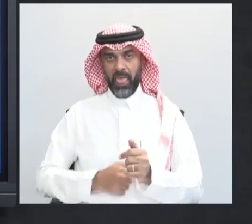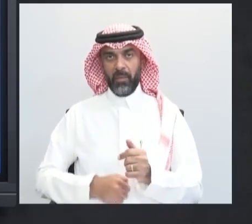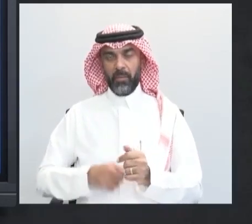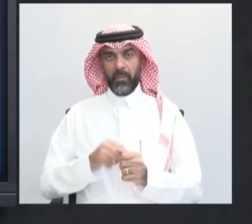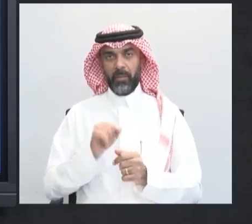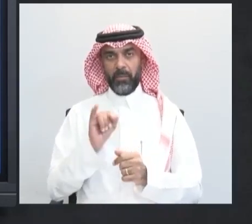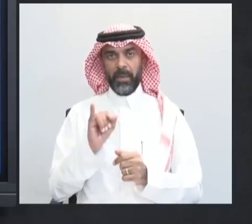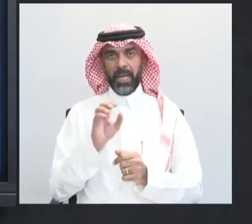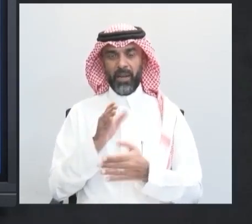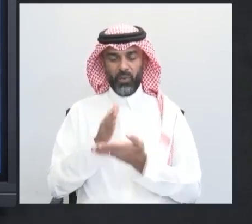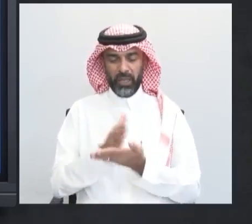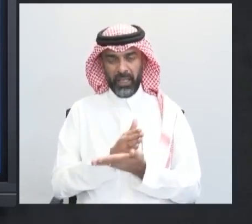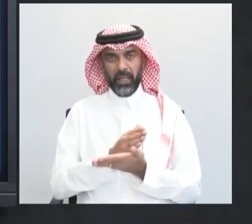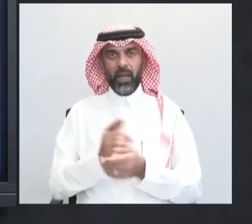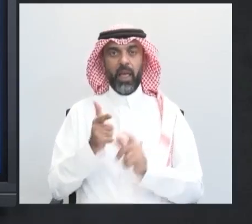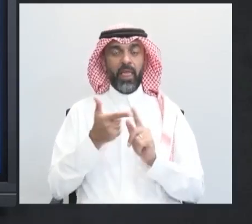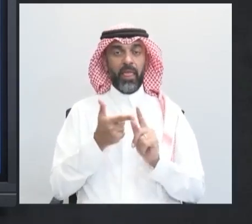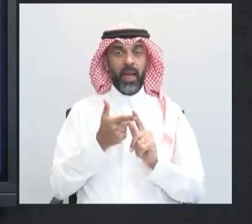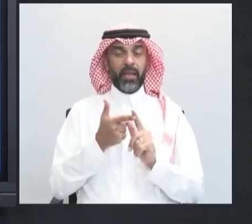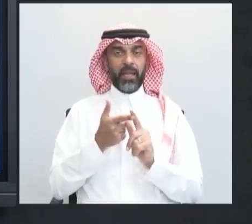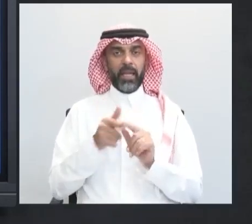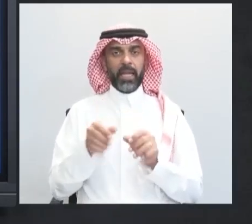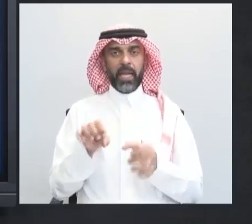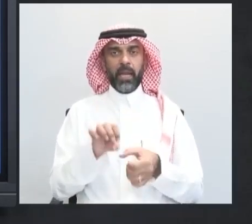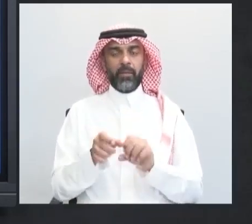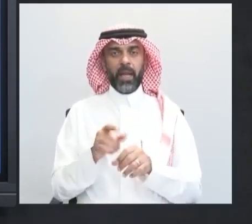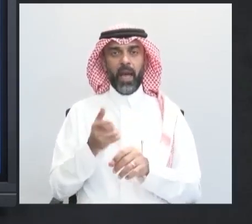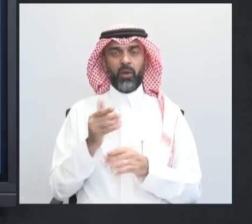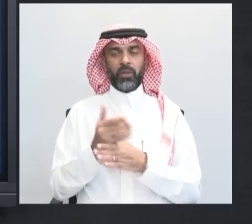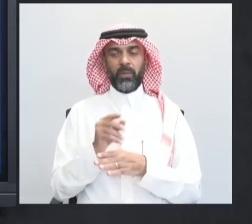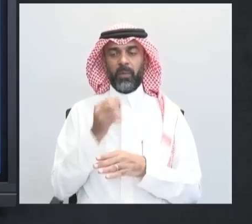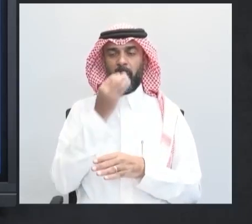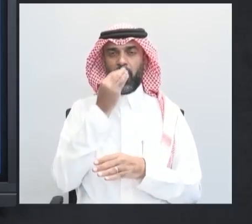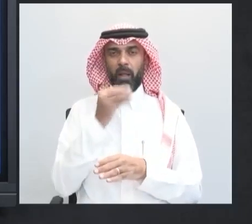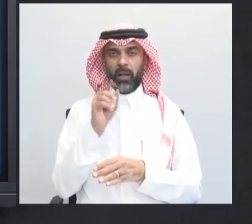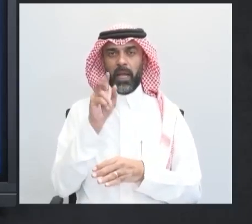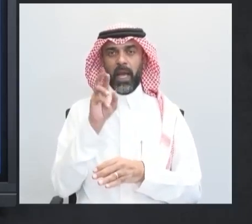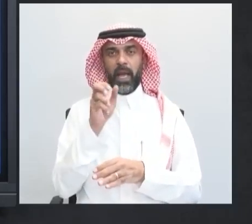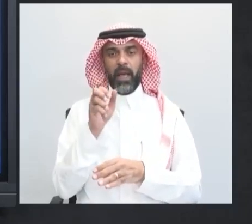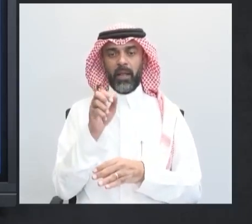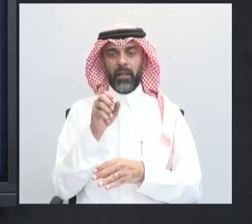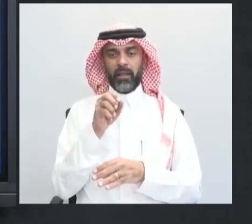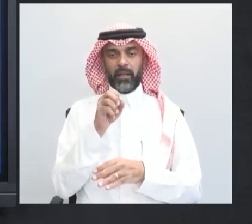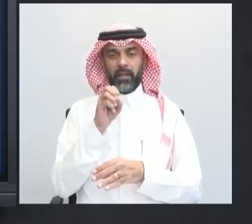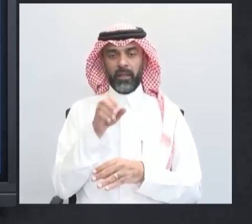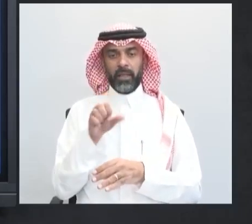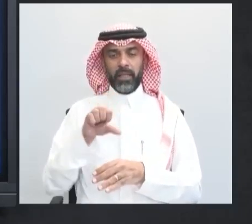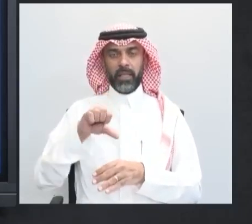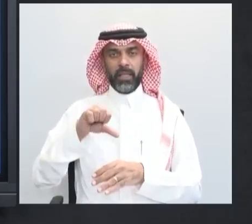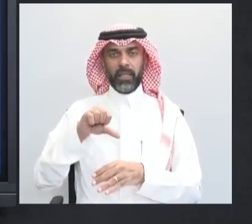في الشك الاخر في الوظيفه الاخرى للفم هنالك هضم مختلف هنالك هضم كيميائي من خلال ماذا من خلال افراز ايم ليز